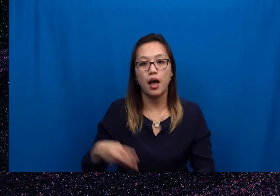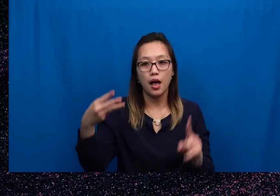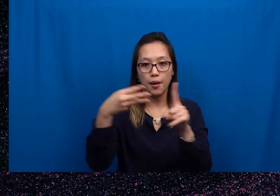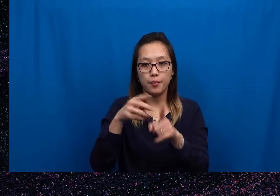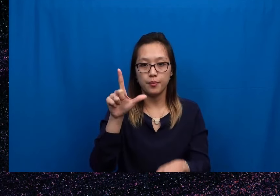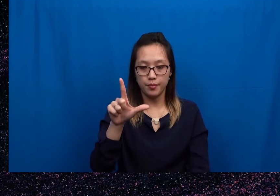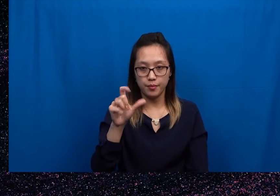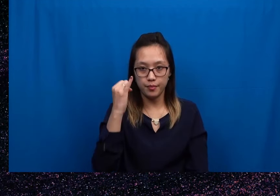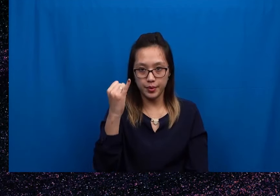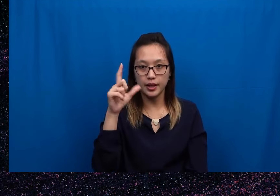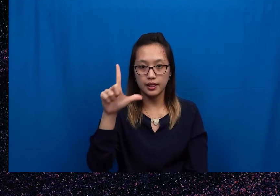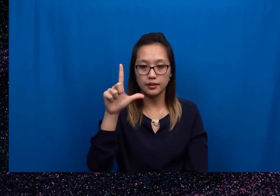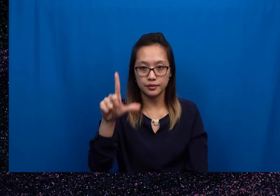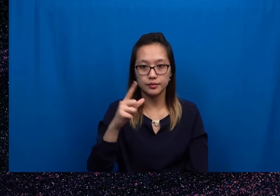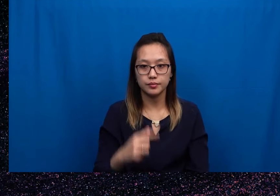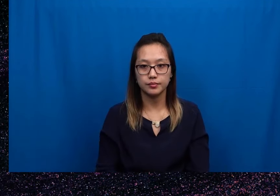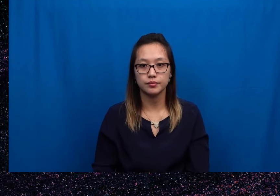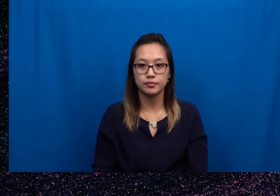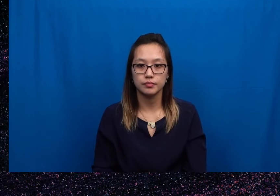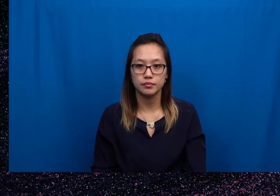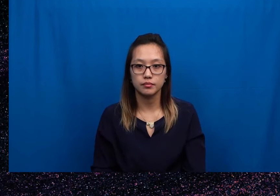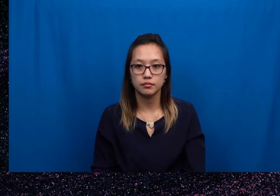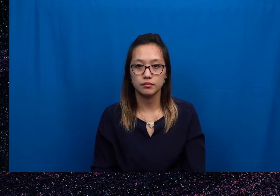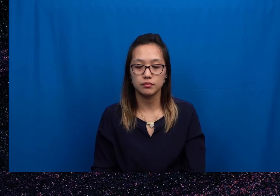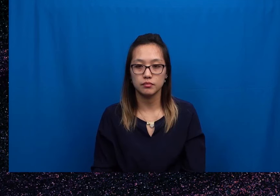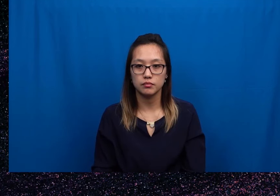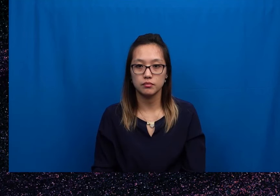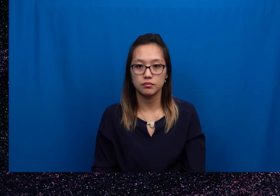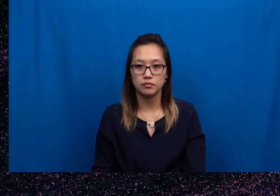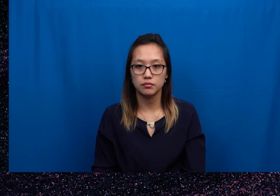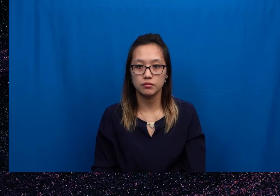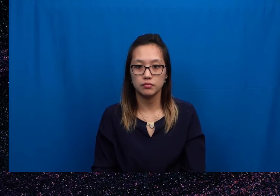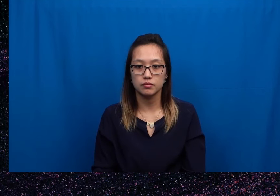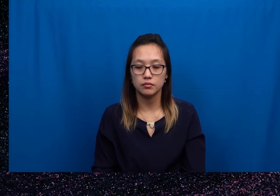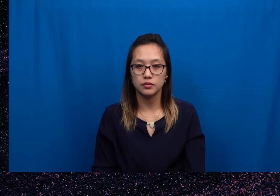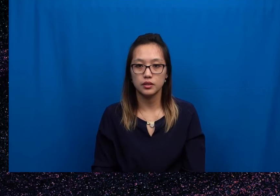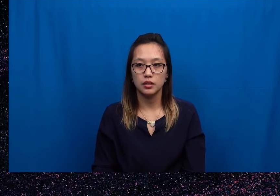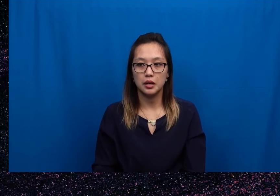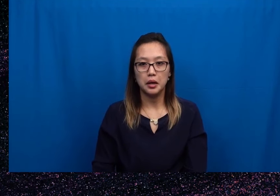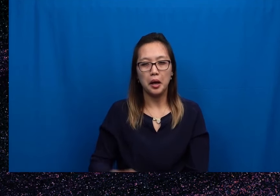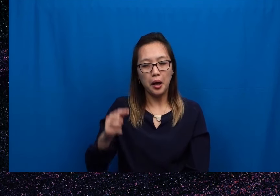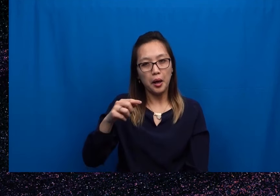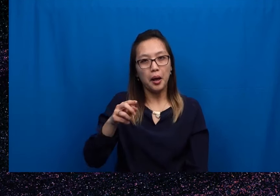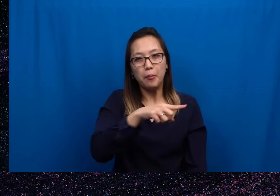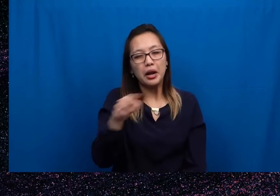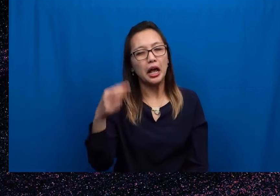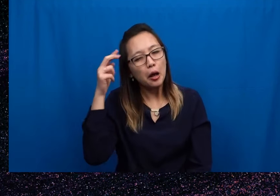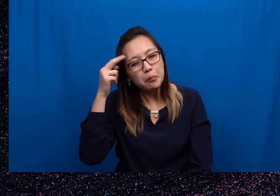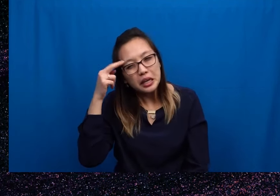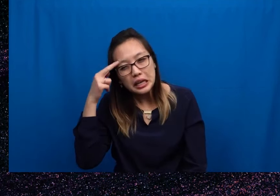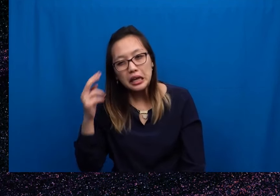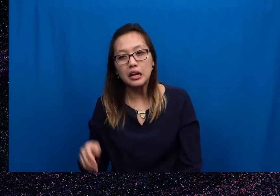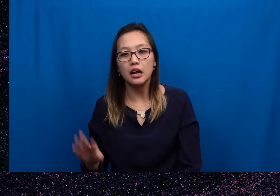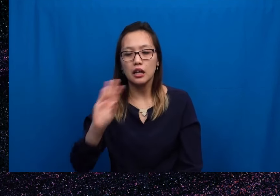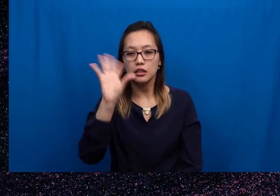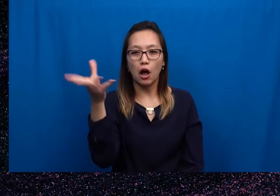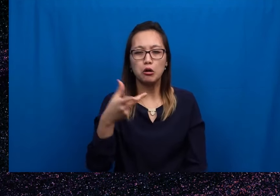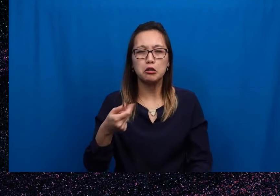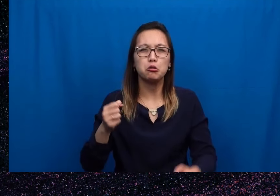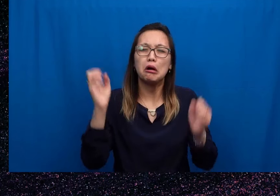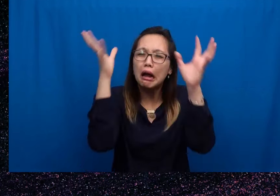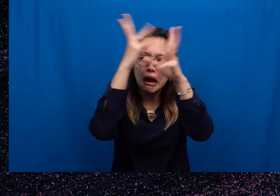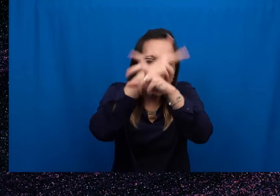untuk menyambut tahun yang baru. Tapi tahun yang baru itu sepertinya gelap. Karena karirnya sudah